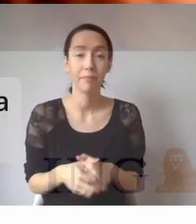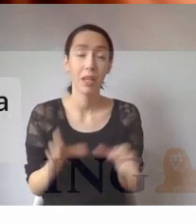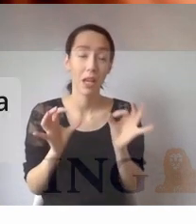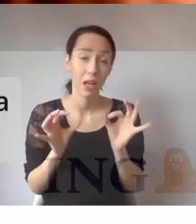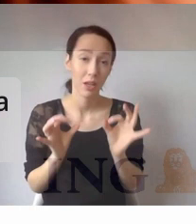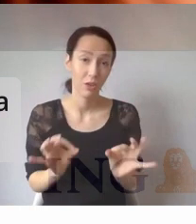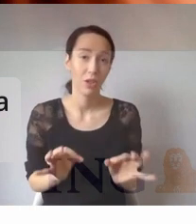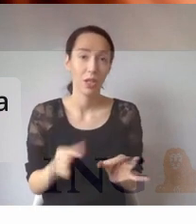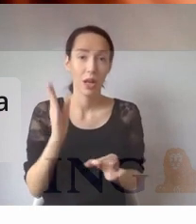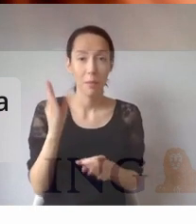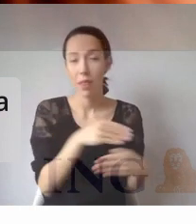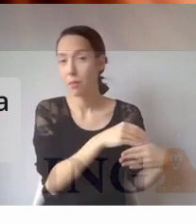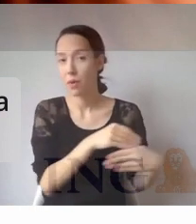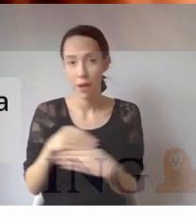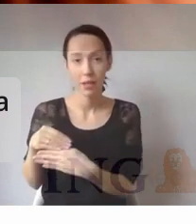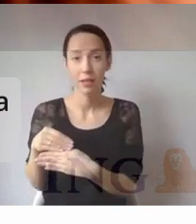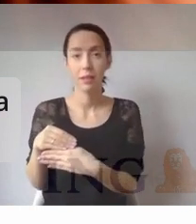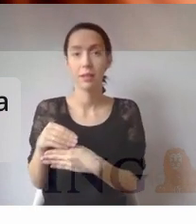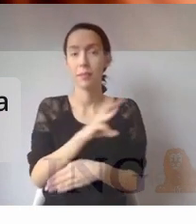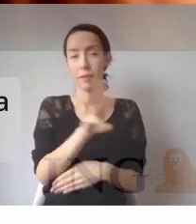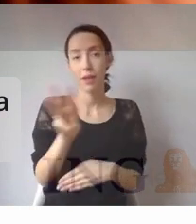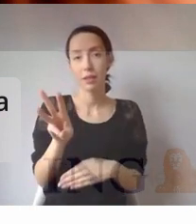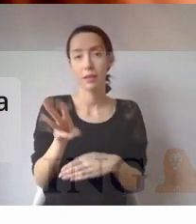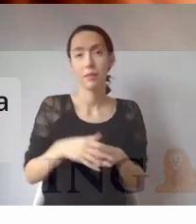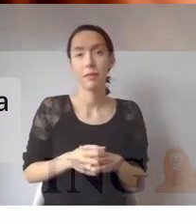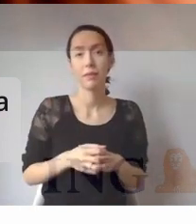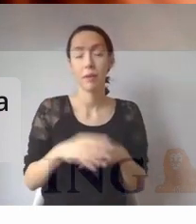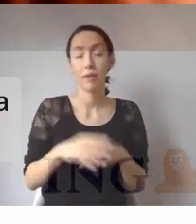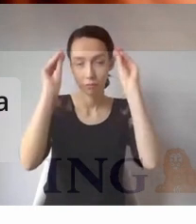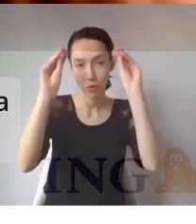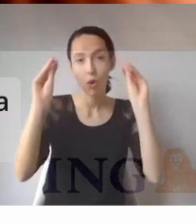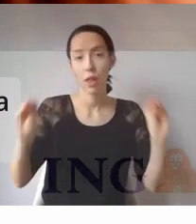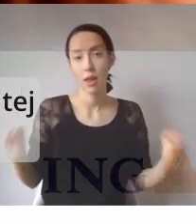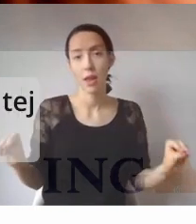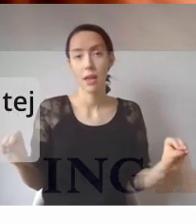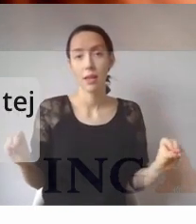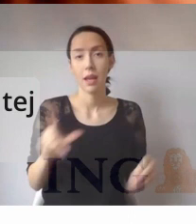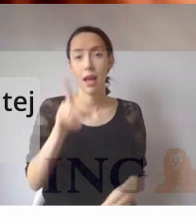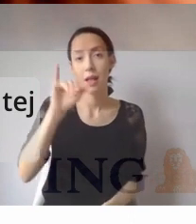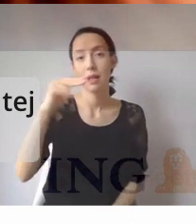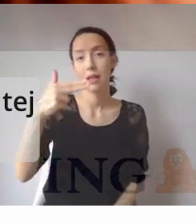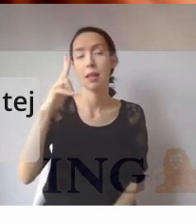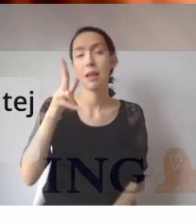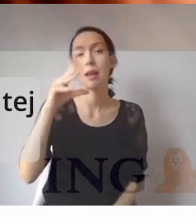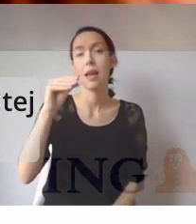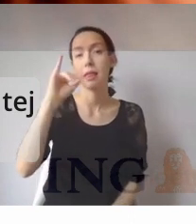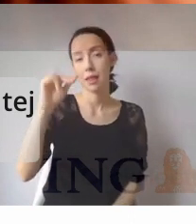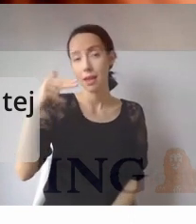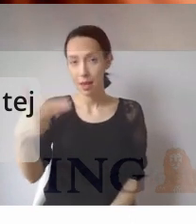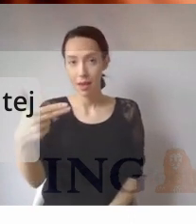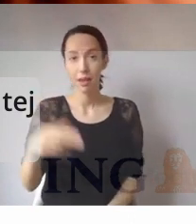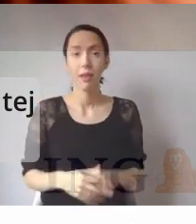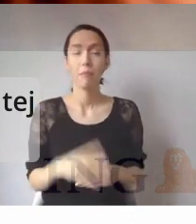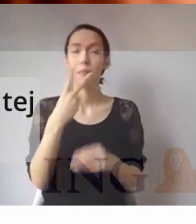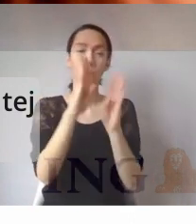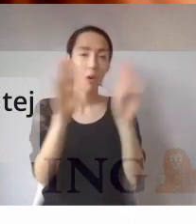przyjemność poprowadzenia dla Państwa szkolenia właśnie z obszaru LinkedIna. Pokażę, w jaki sposób można stworzyć